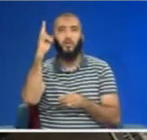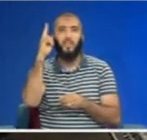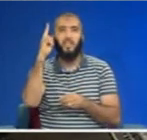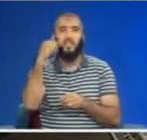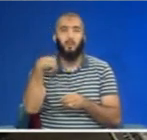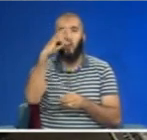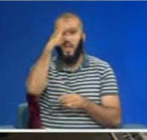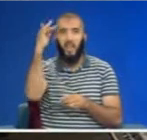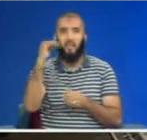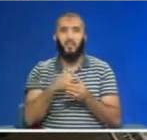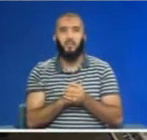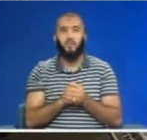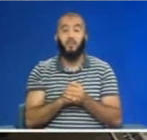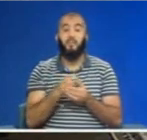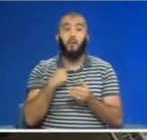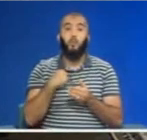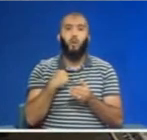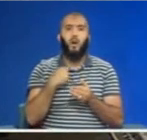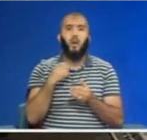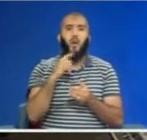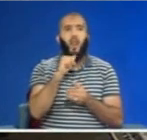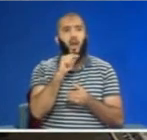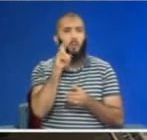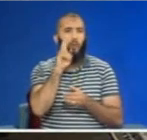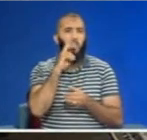الحلف هذاك. واش ندير اكزاكتومون؟ وشكرا.